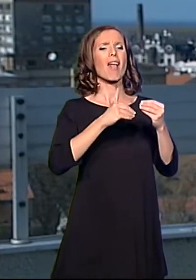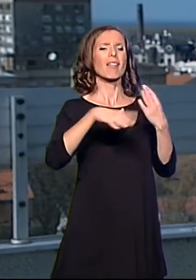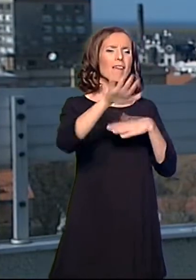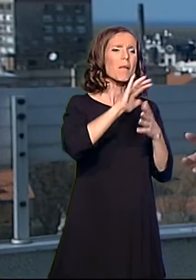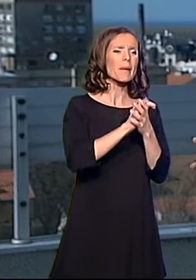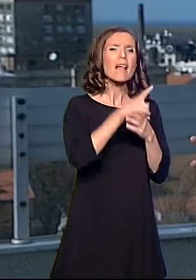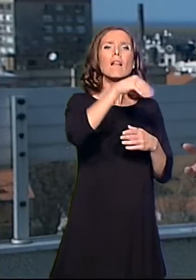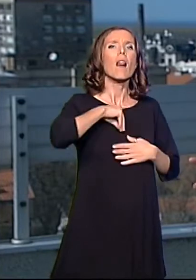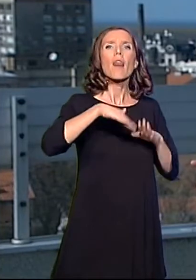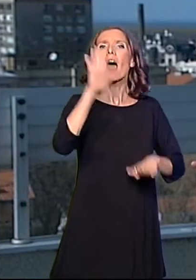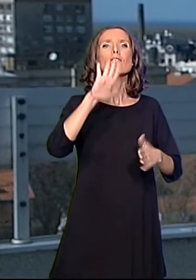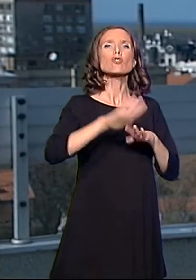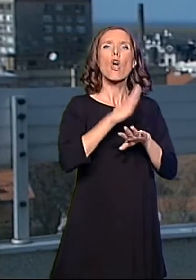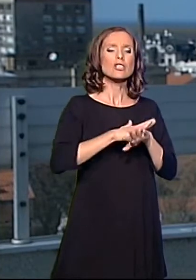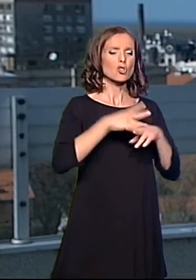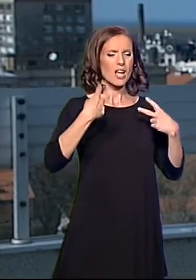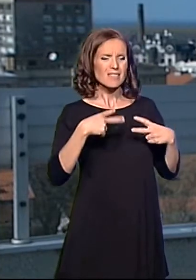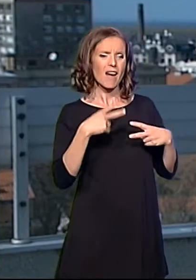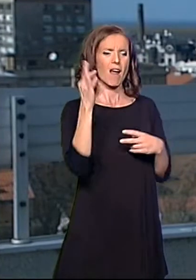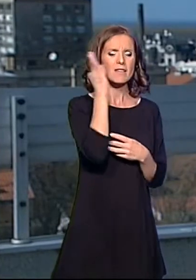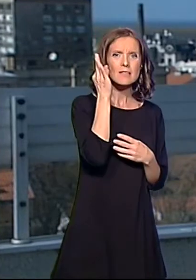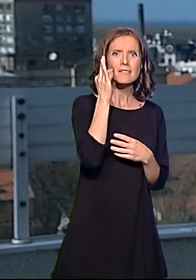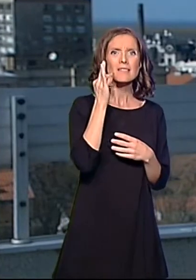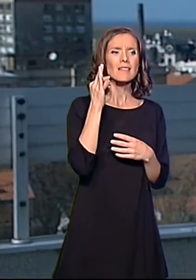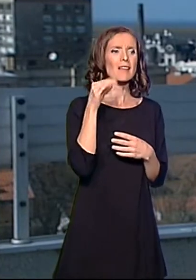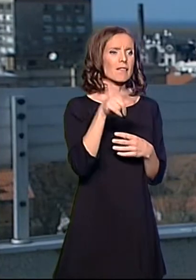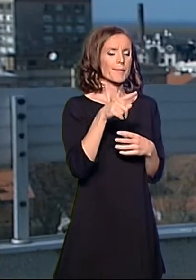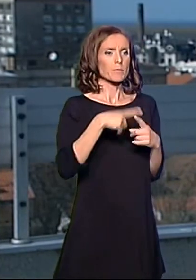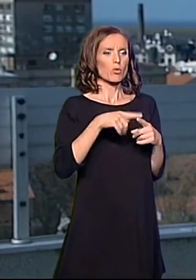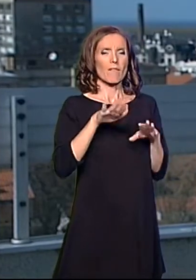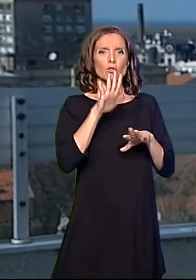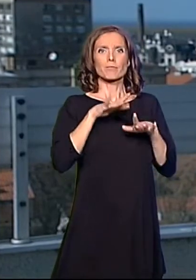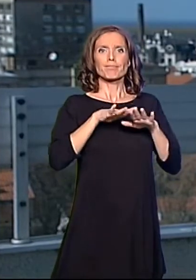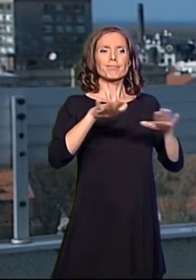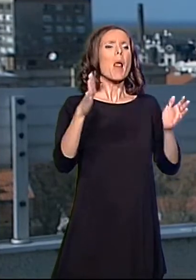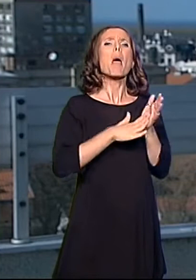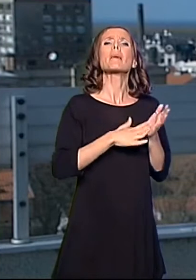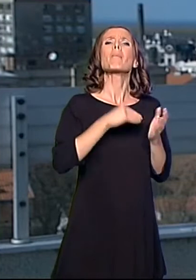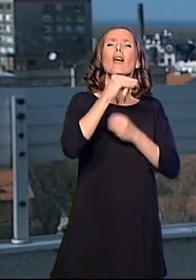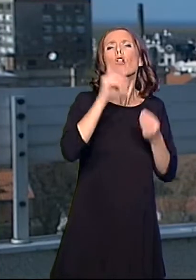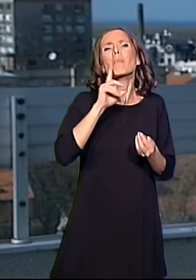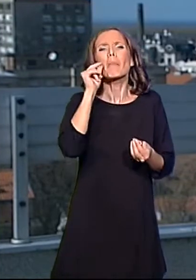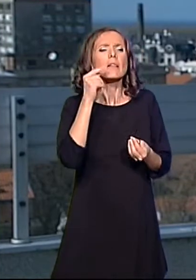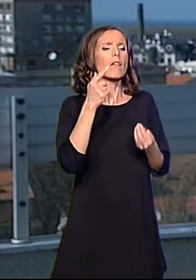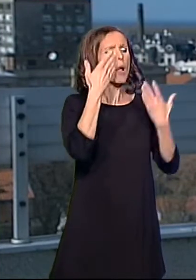i onda se to automatski i prenosi. Čak gde su i roditelji, kako kažem, otvoreni i spremni